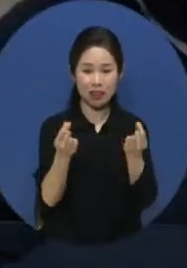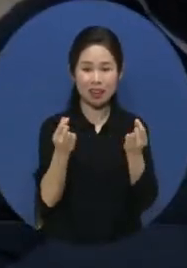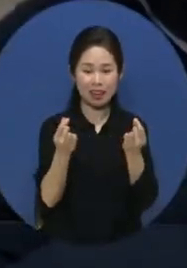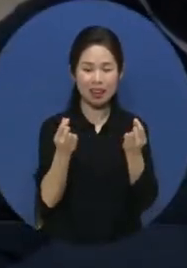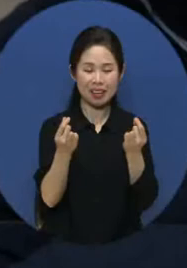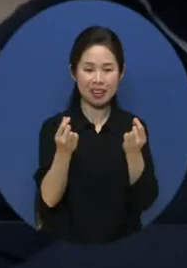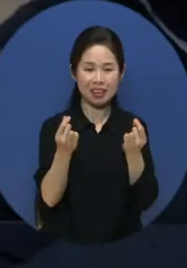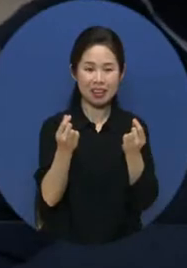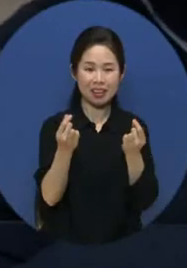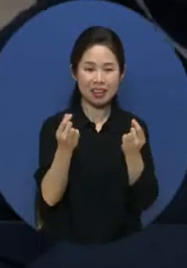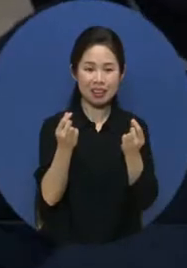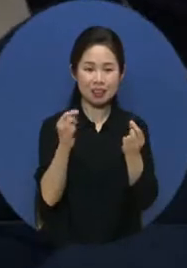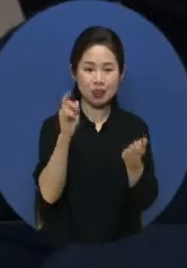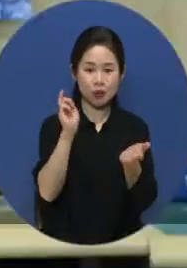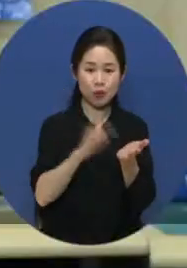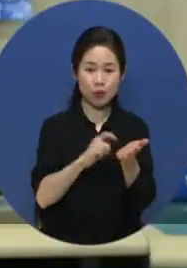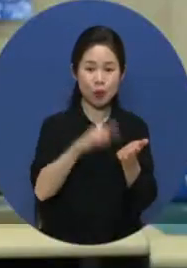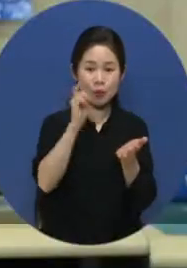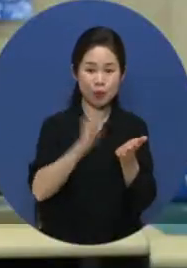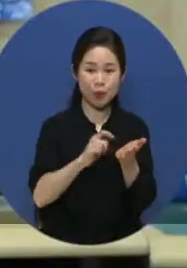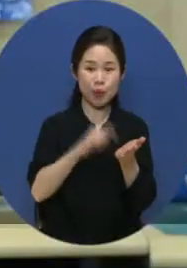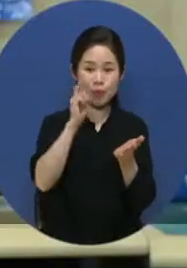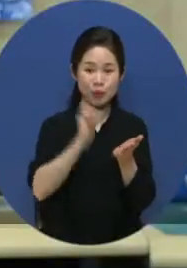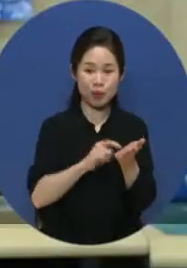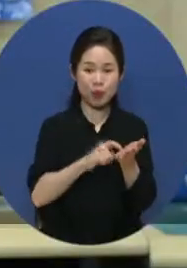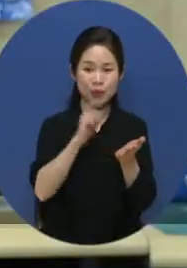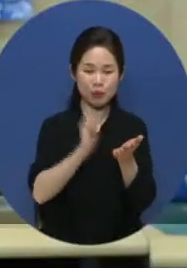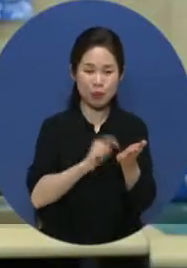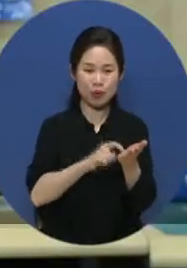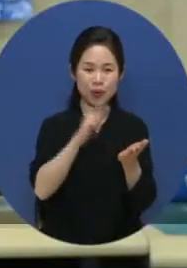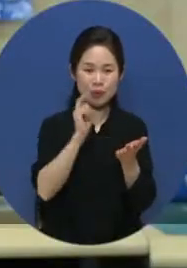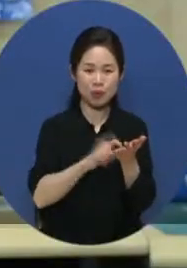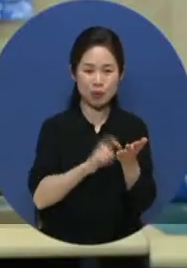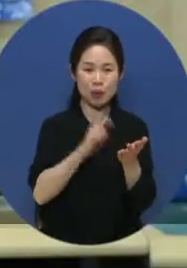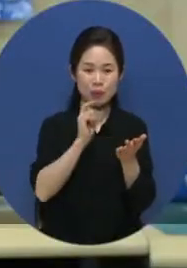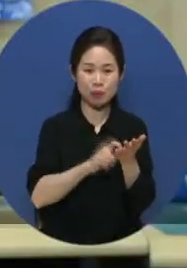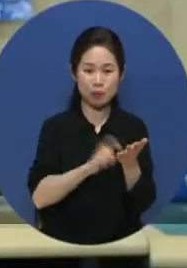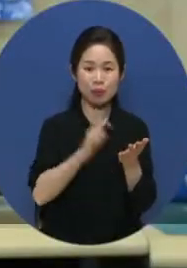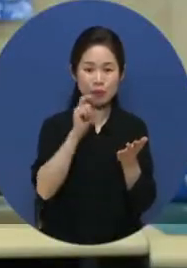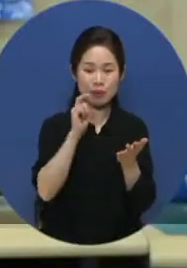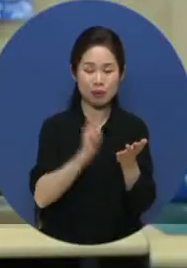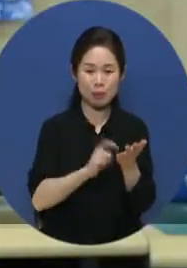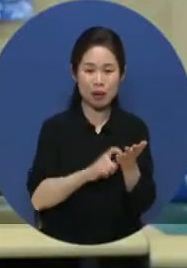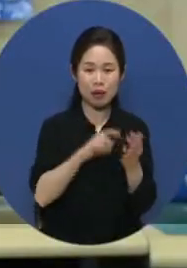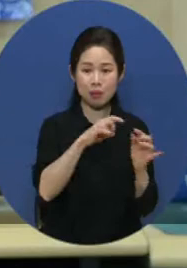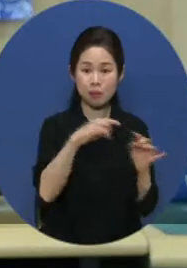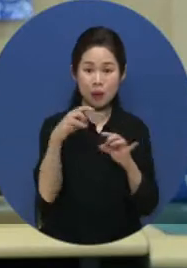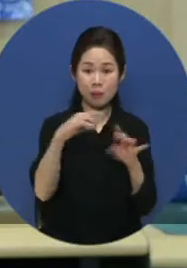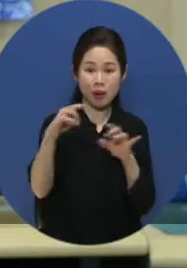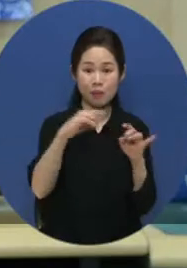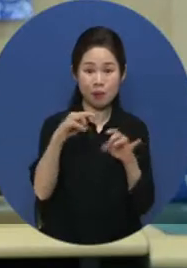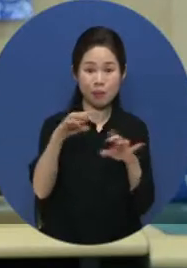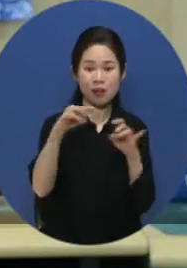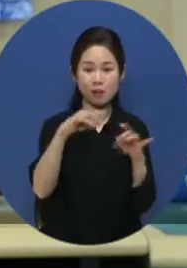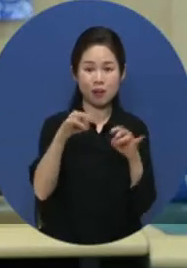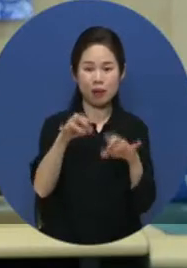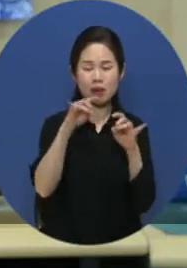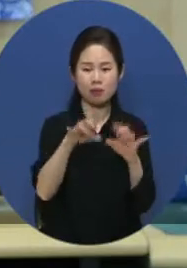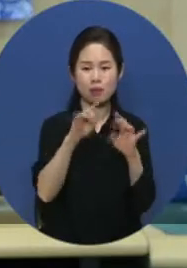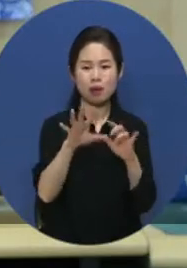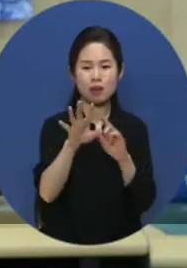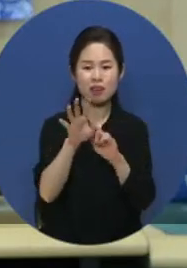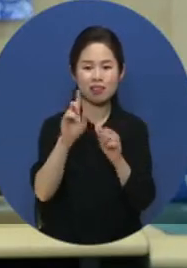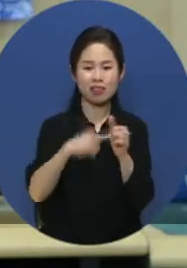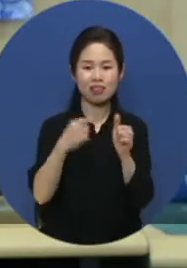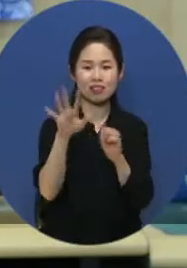모스보 타입으로 짧게 길게, 길게 짧게, 짧게 짧게 이런 식으로 움직임을 사전에 학습된 그런